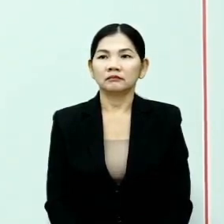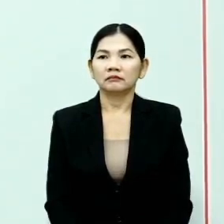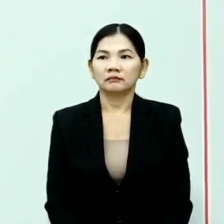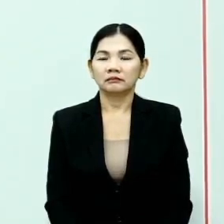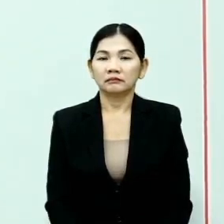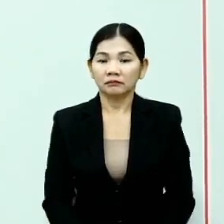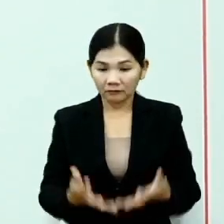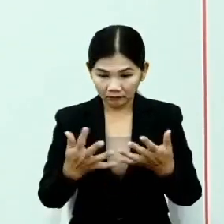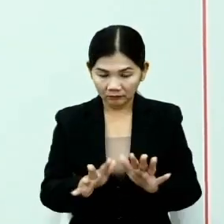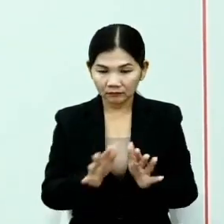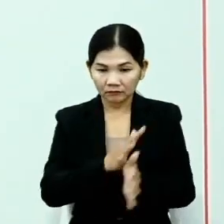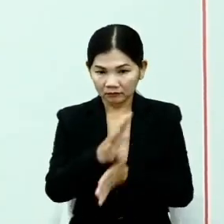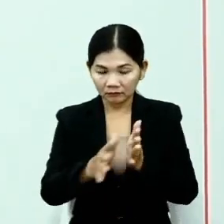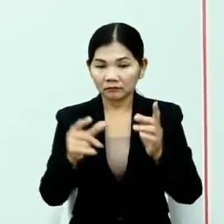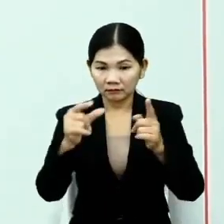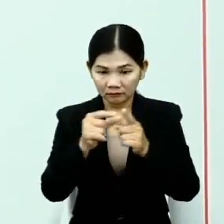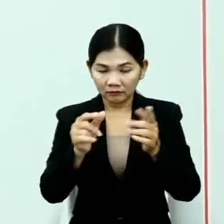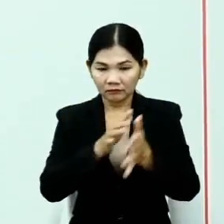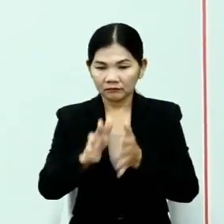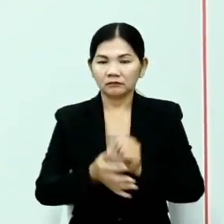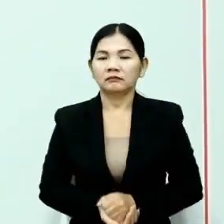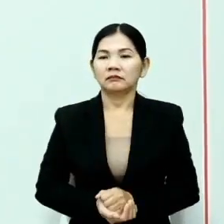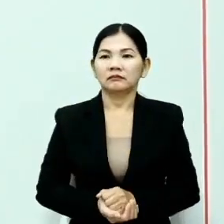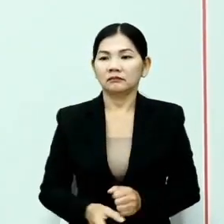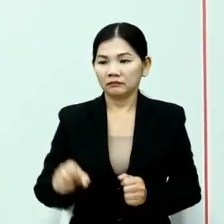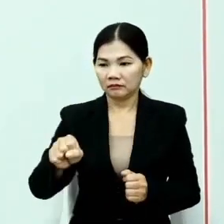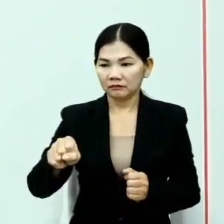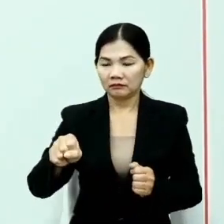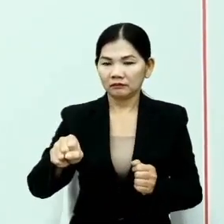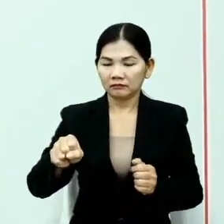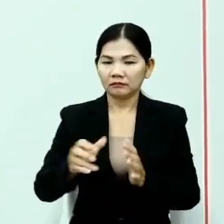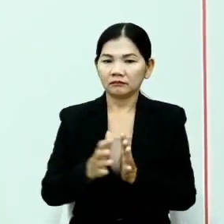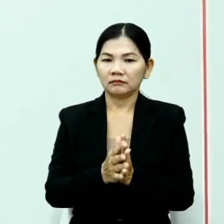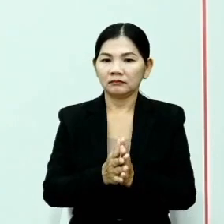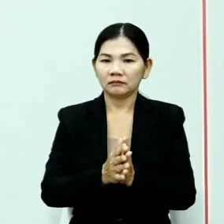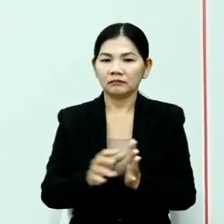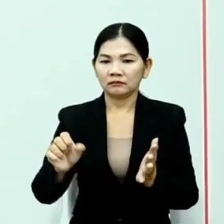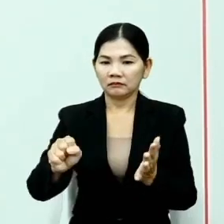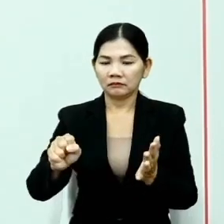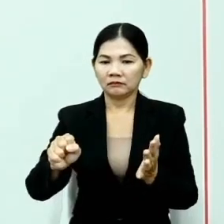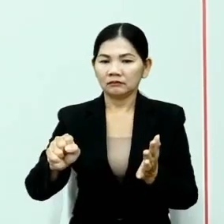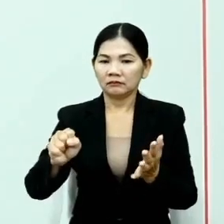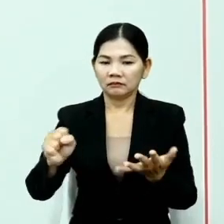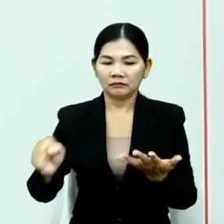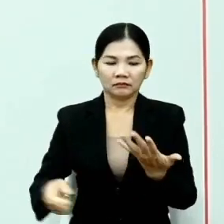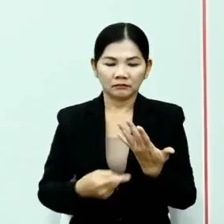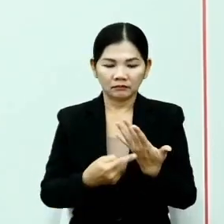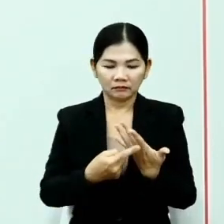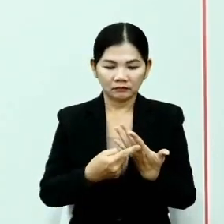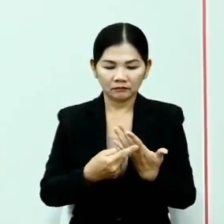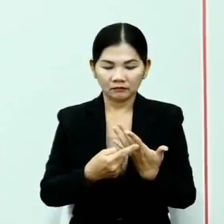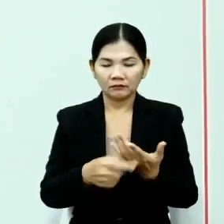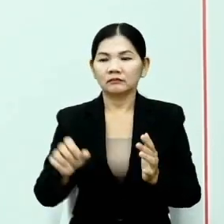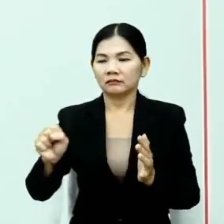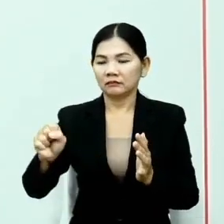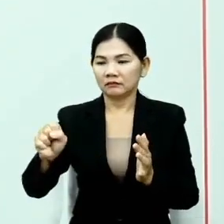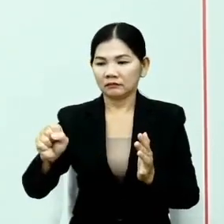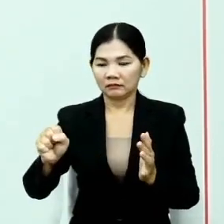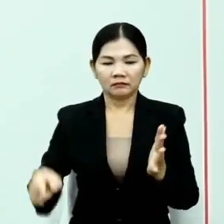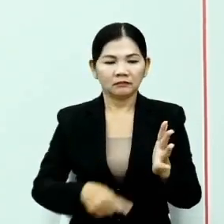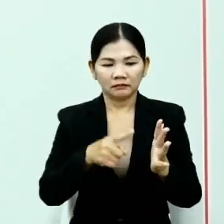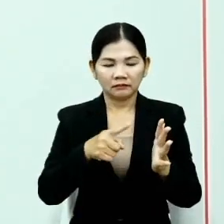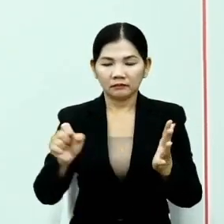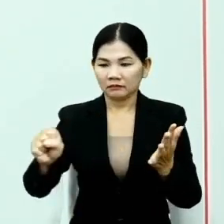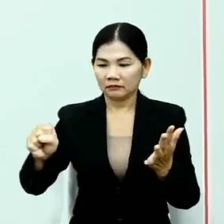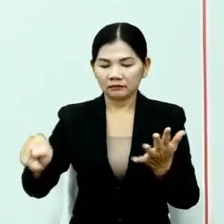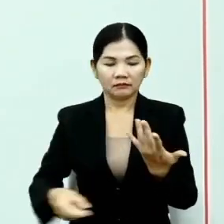ចា៎ឥឡូវកូនកូនស្ដាប់អ្នកគ្រូអានពាក្យតអេតេតអា